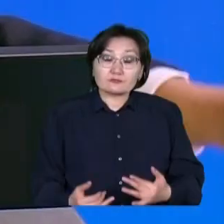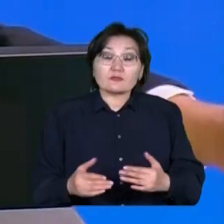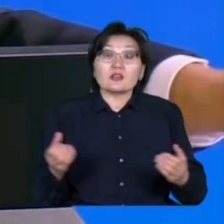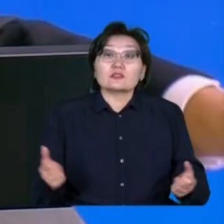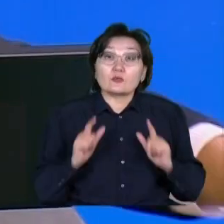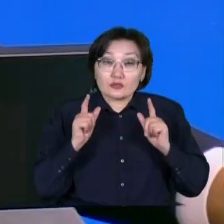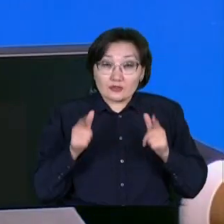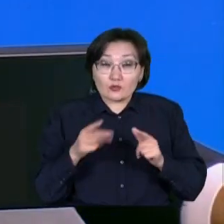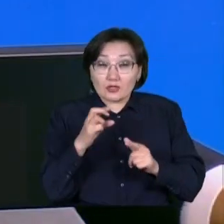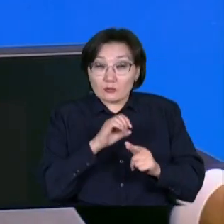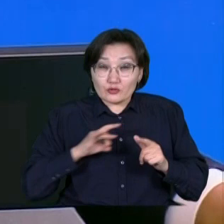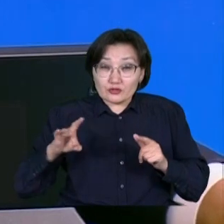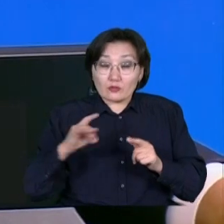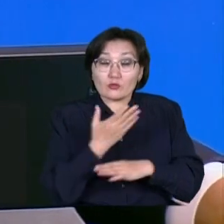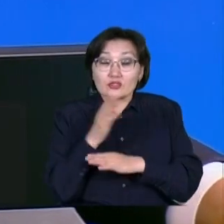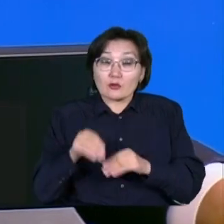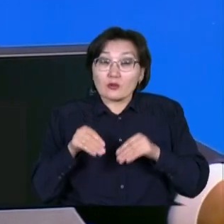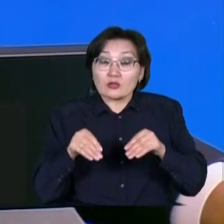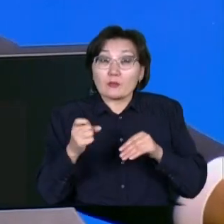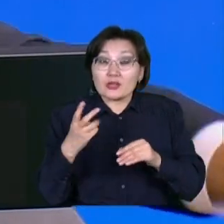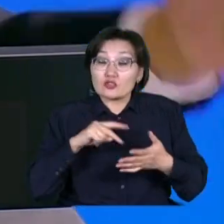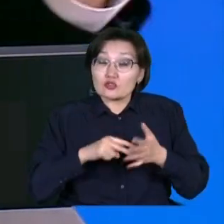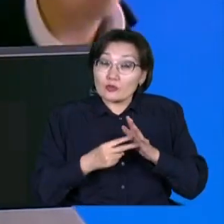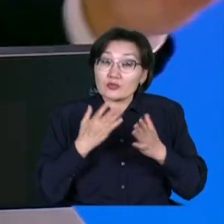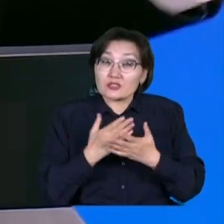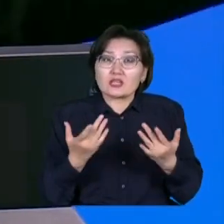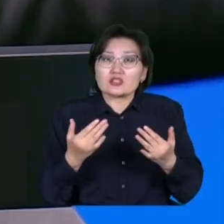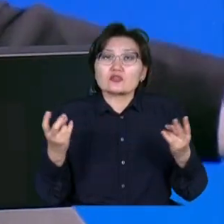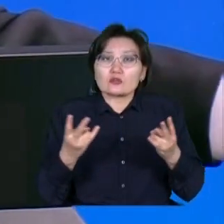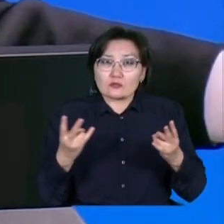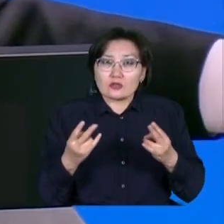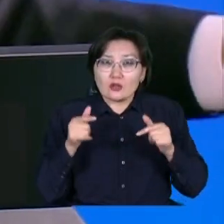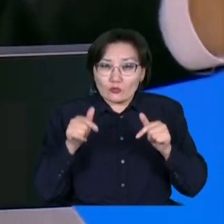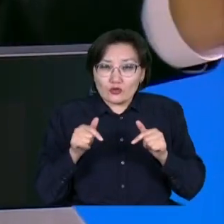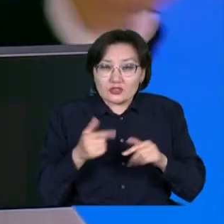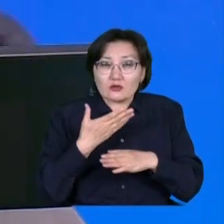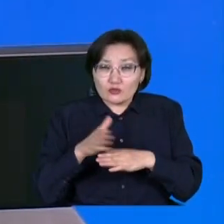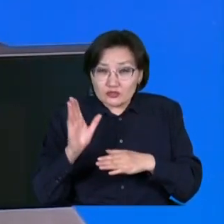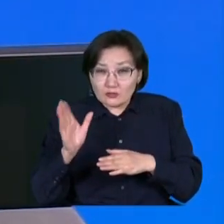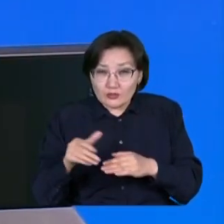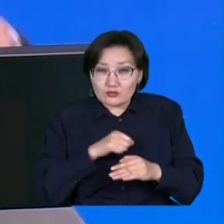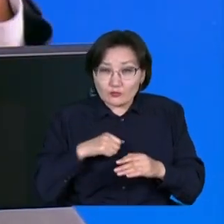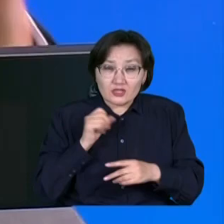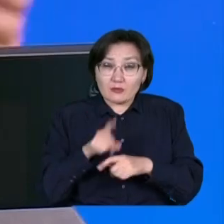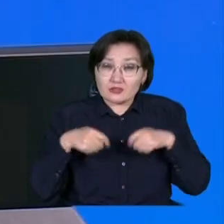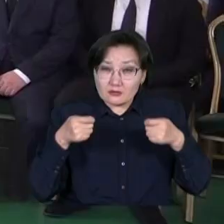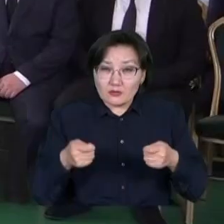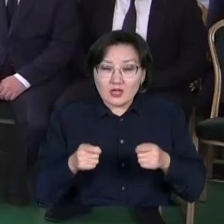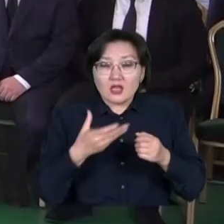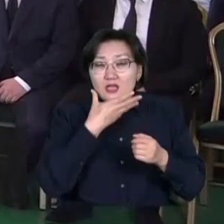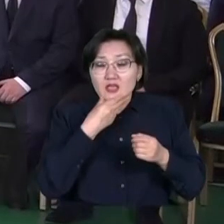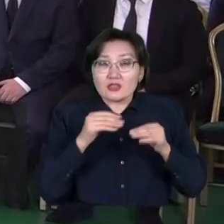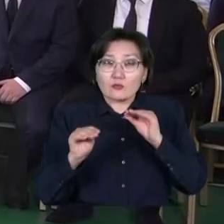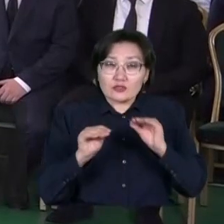Қолдаймын. Биыл Бостандық ауданының көгалдандыруға біршама жоспар бар. Қанша керек, соны осы алаңға бөлеміз. Өзім тапсырма беремін. Әдемілеп